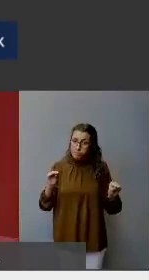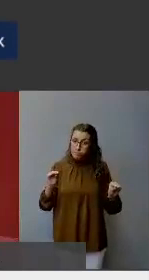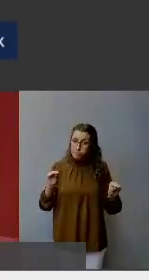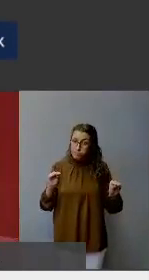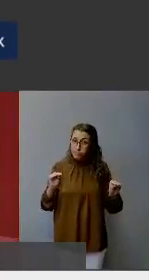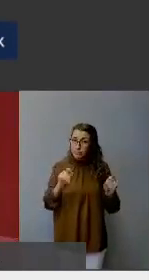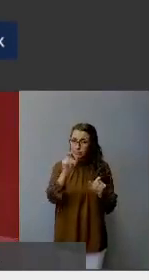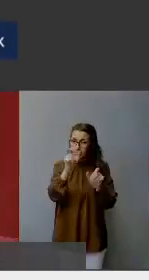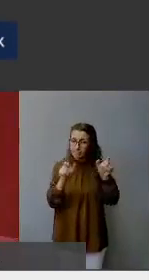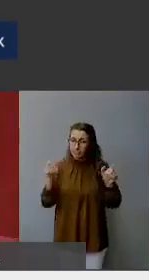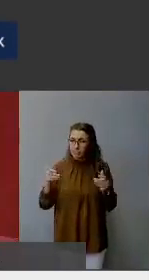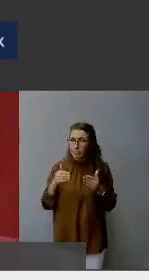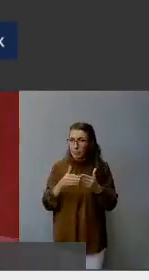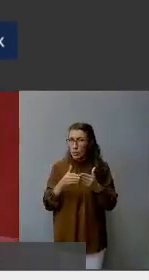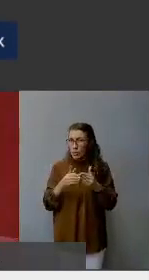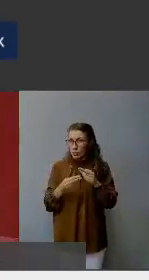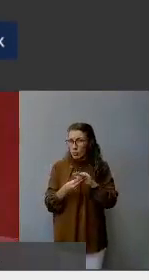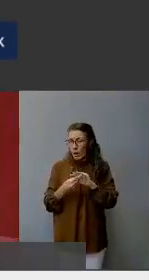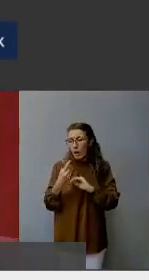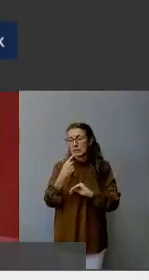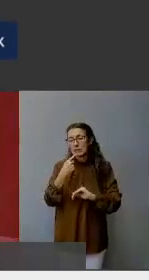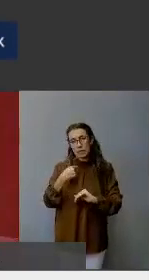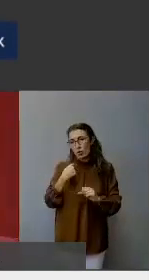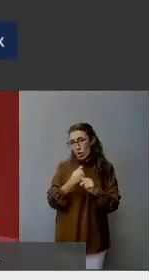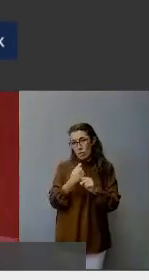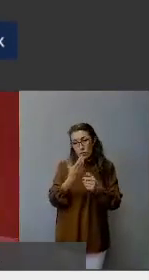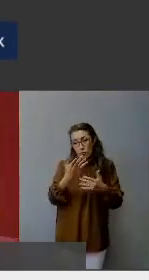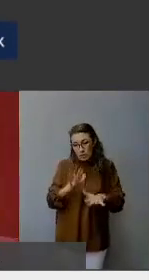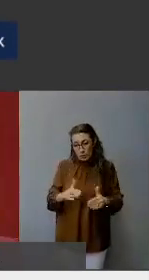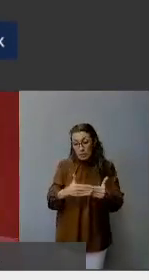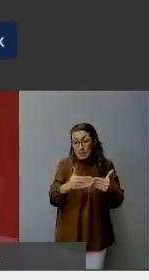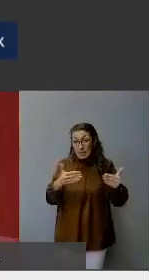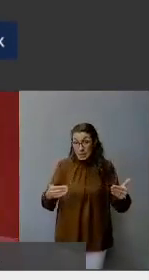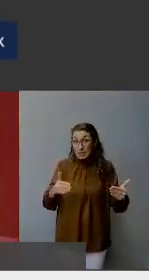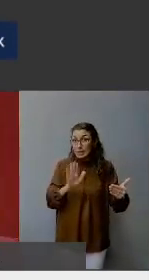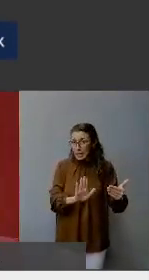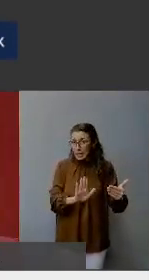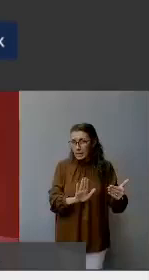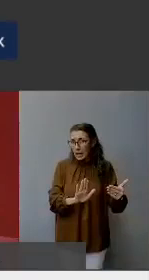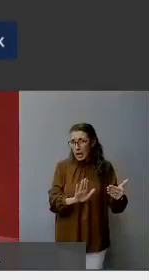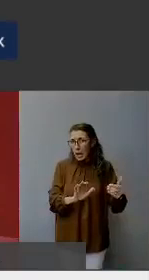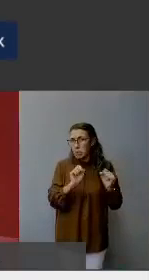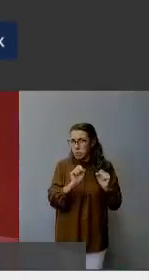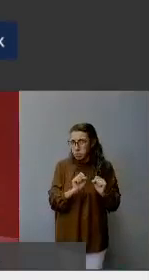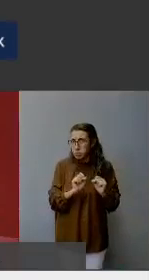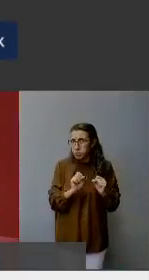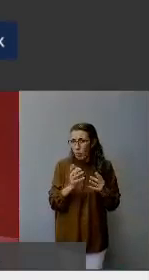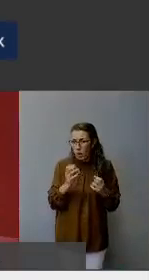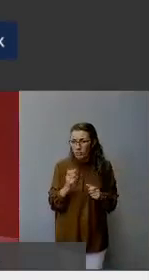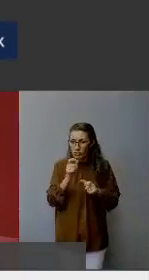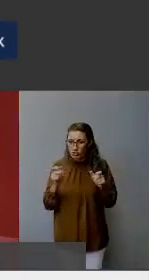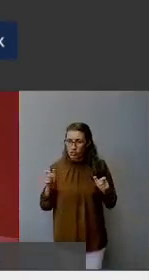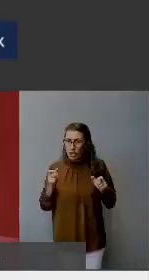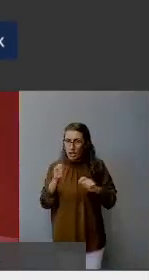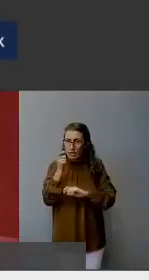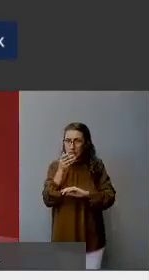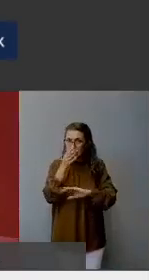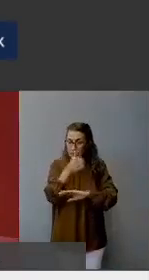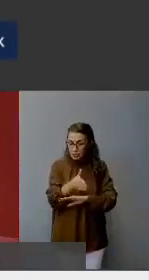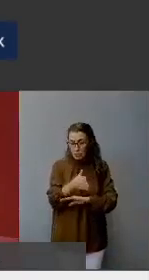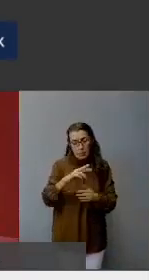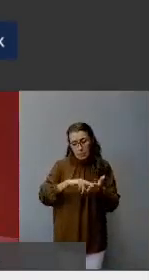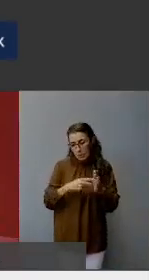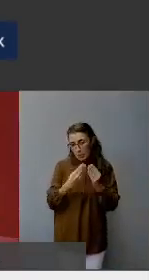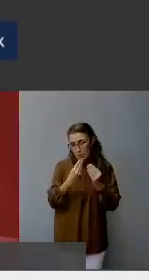di stima portuali che sono stati ultimati quindi la diga ora è pronta per essere per riaccogliere i pescatori quindi da questo punto di vista non ci sono problemi